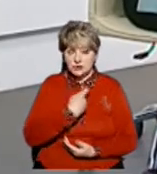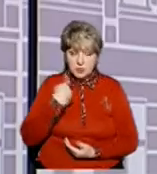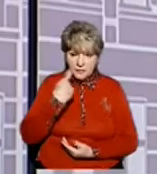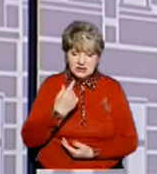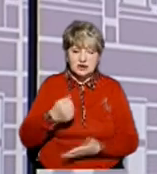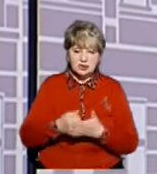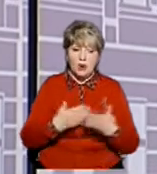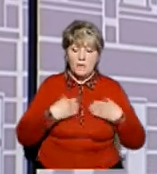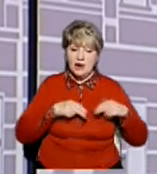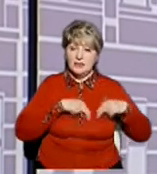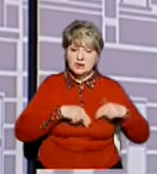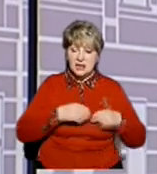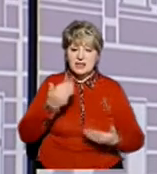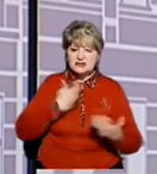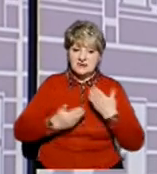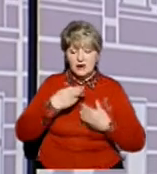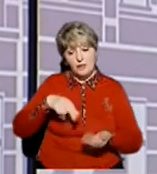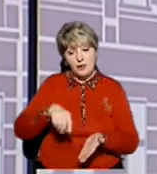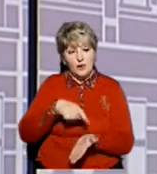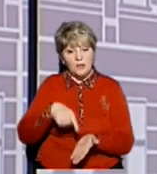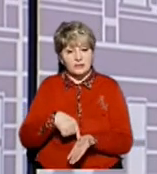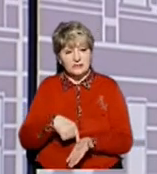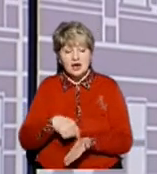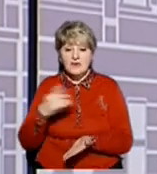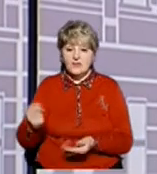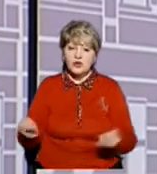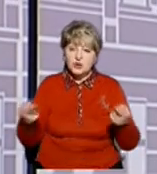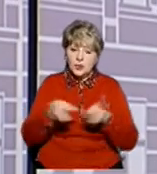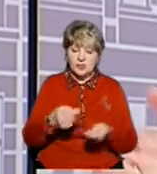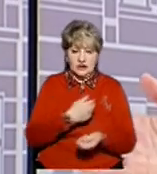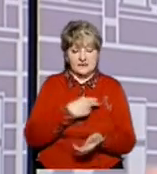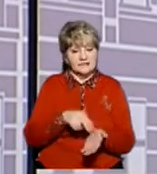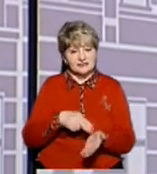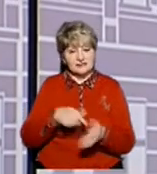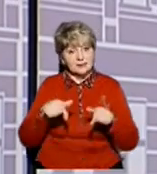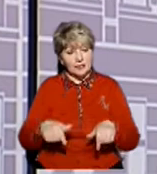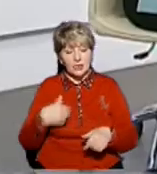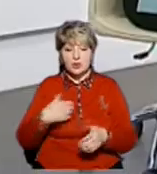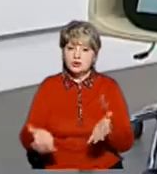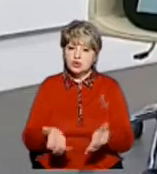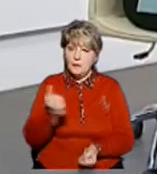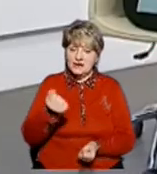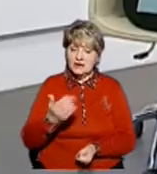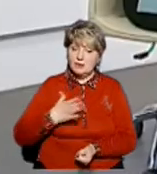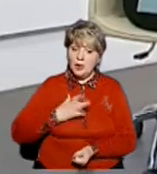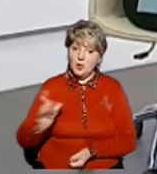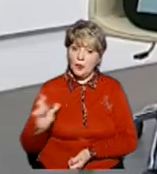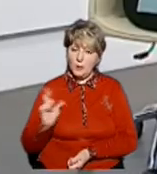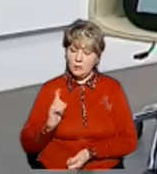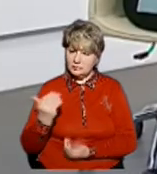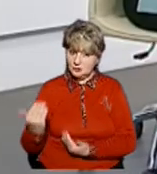колег звертаються по місту, тому що вони конкретно звертаються в місті Черкаси. І хочу підтримати Тетяну,